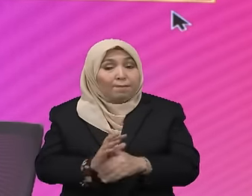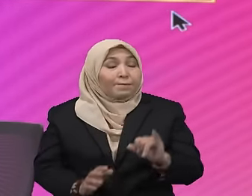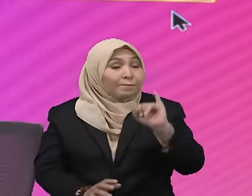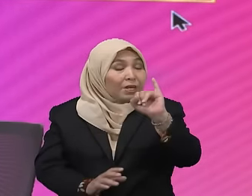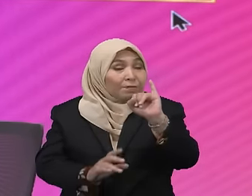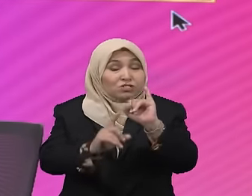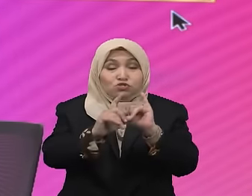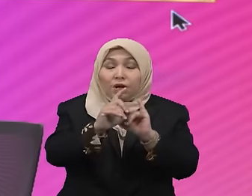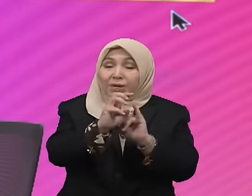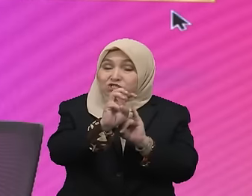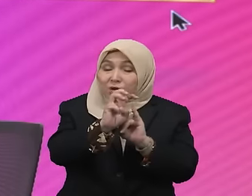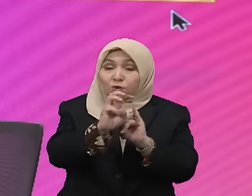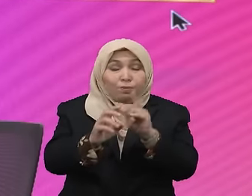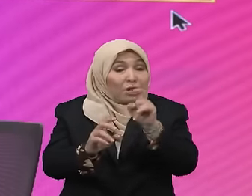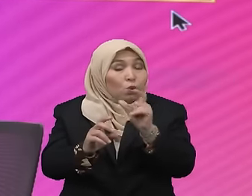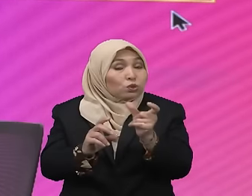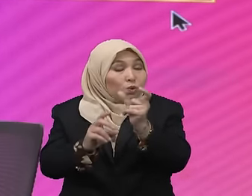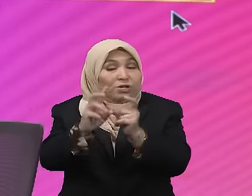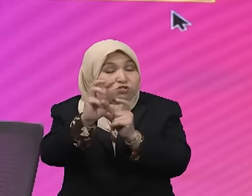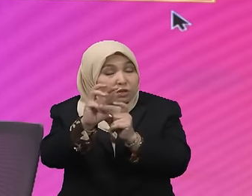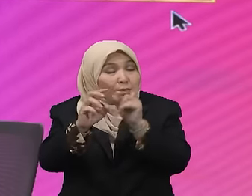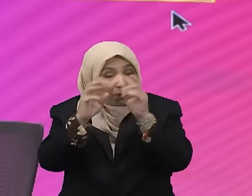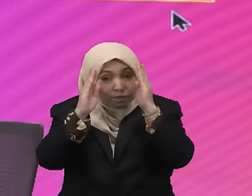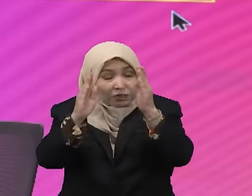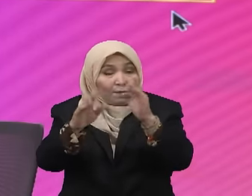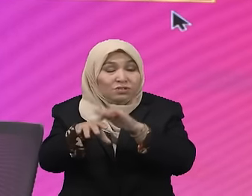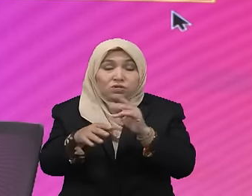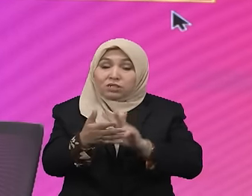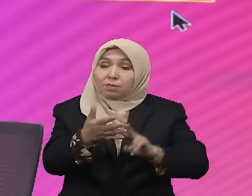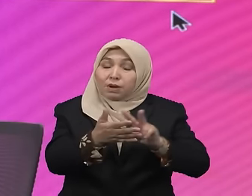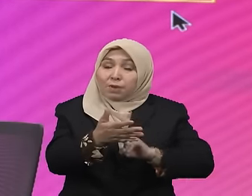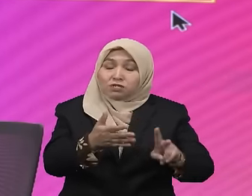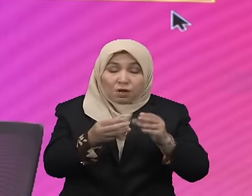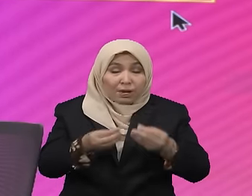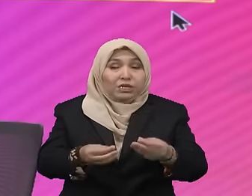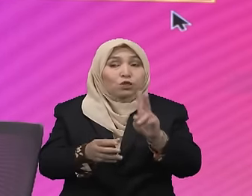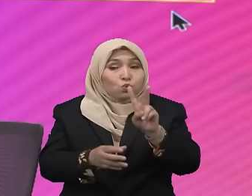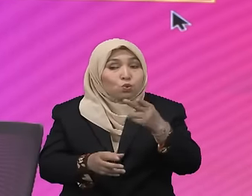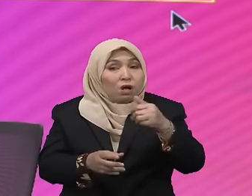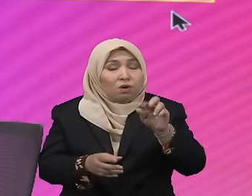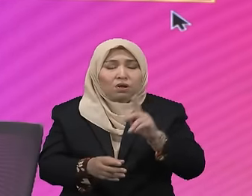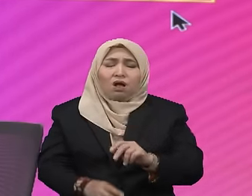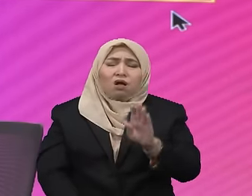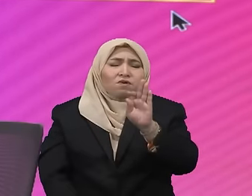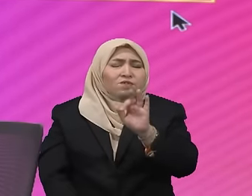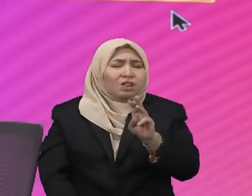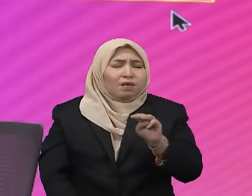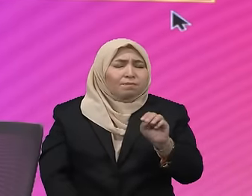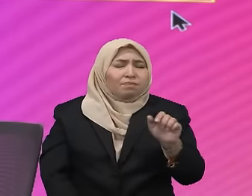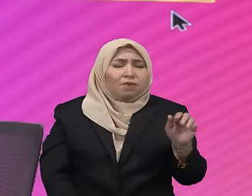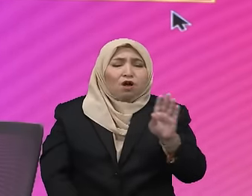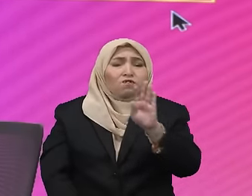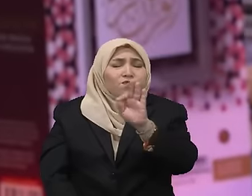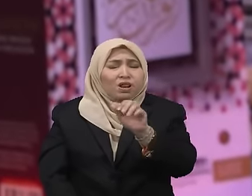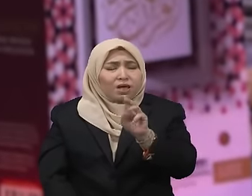bersabdu, nun yang bersabdu. Antara yang perlu diberi perhatian ketika kita membaca. Kena beri dua harakat. Falamma.